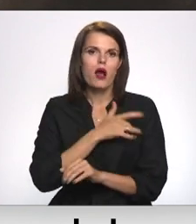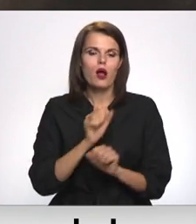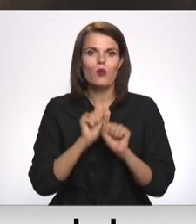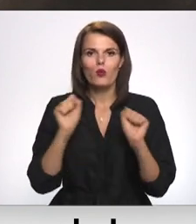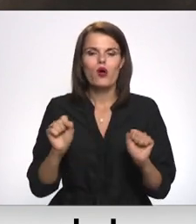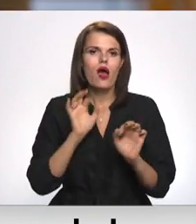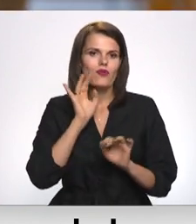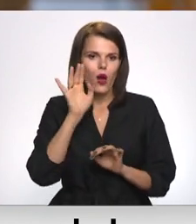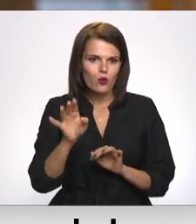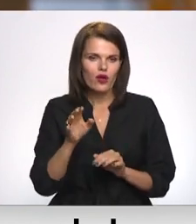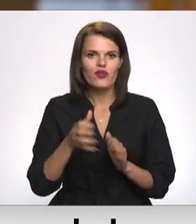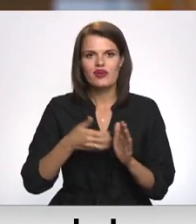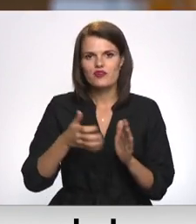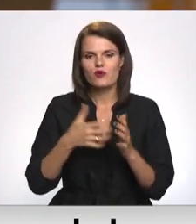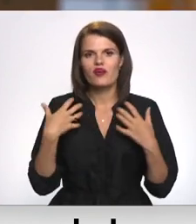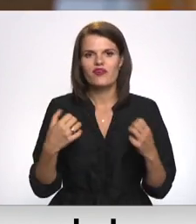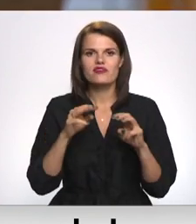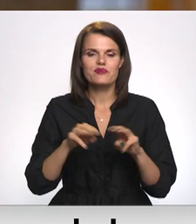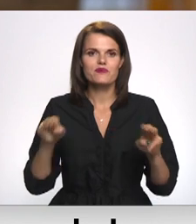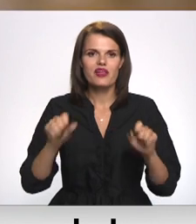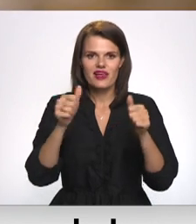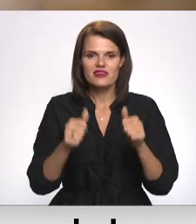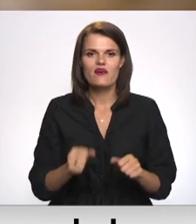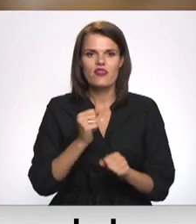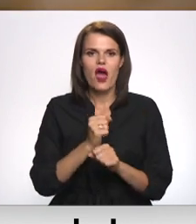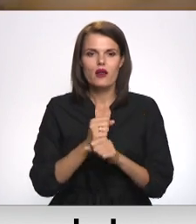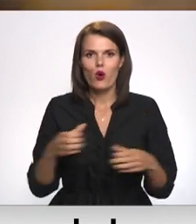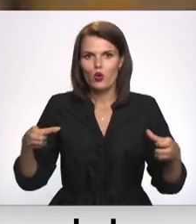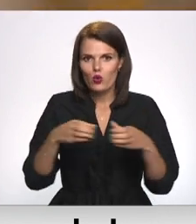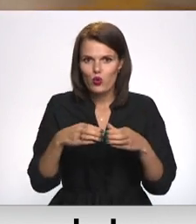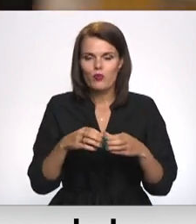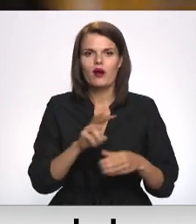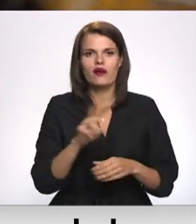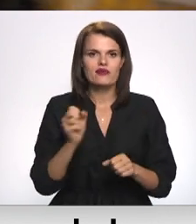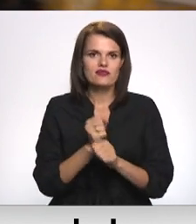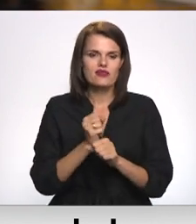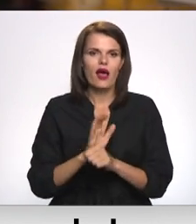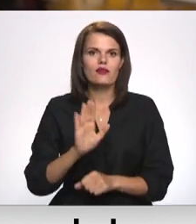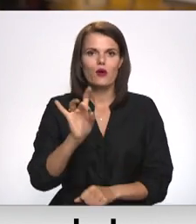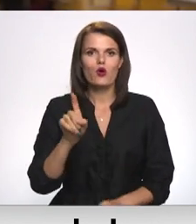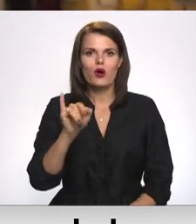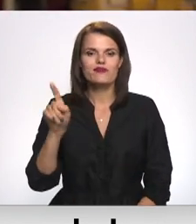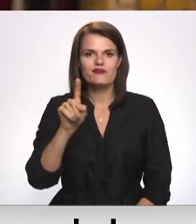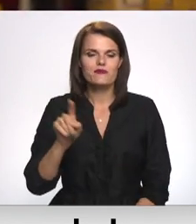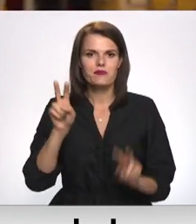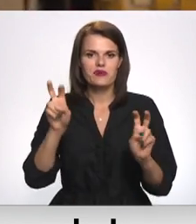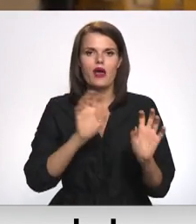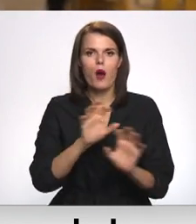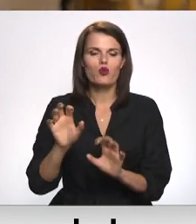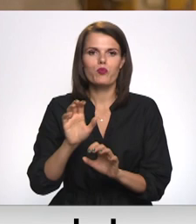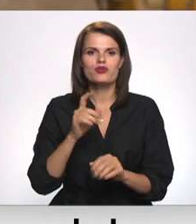nodrošināšanai nākotnē izmantos Veselības ministrijas izveidotā darba grupa, kura strādā pie hospisa aprūpes noteikšanas un